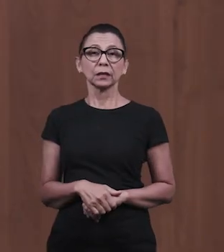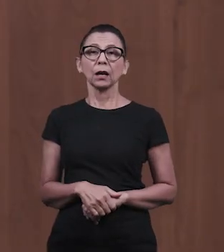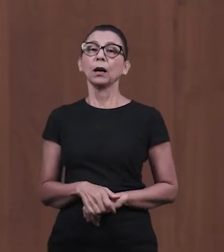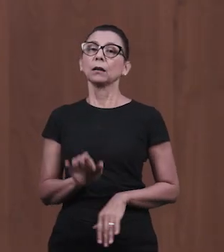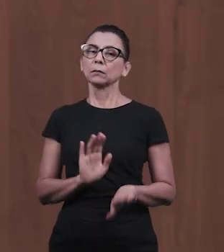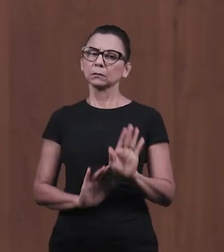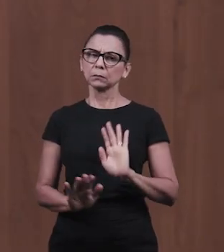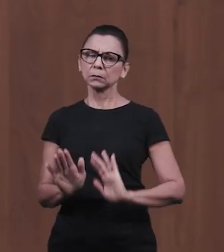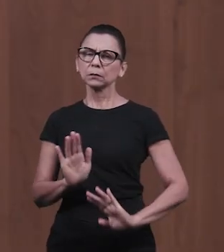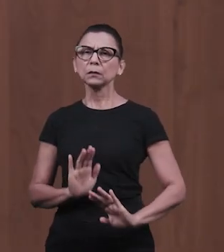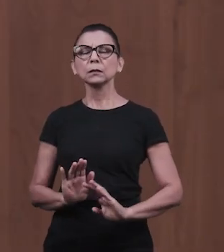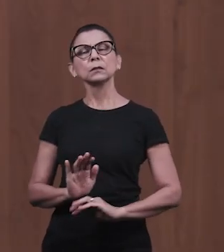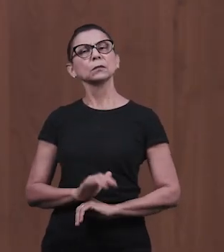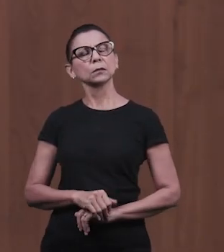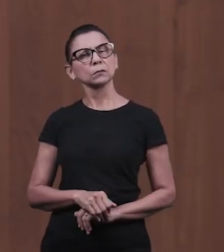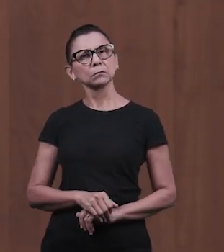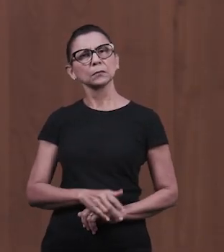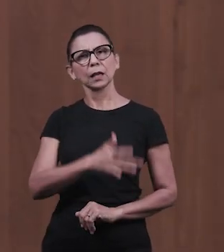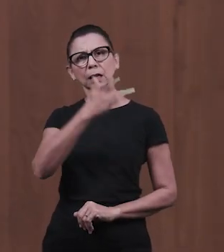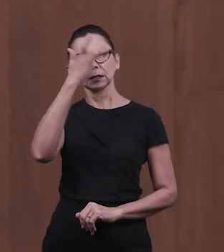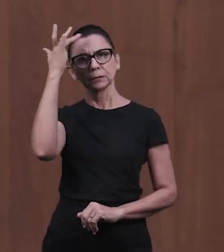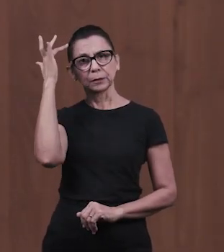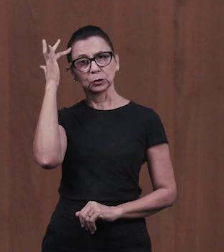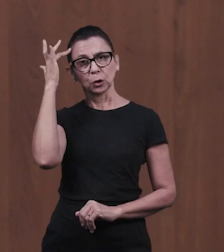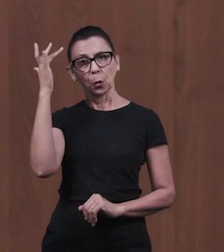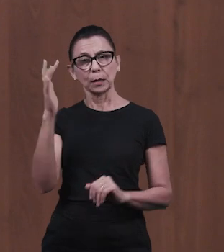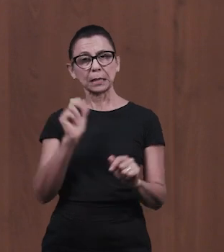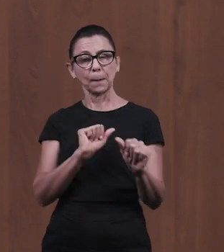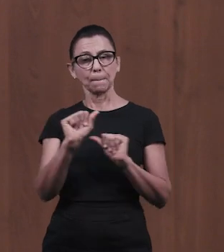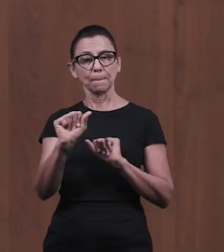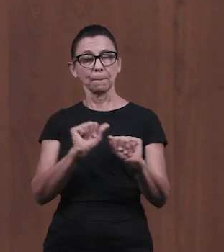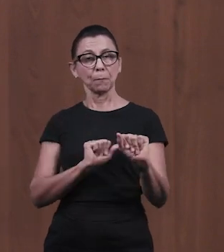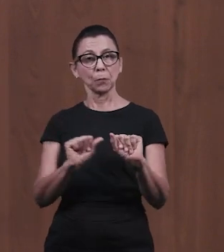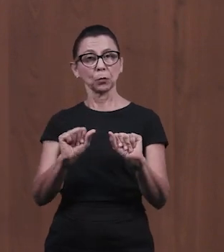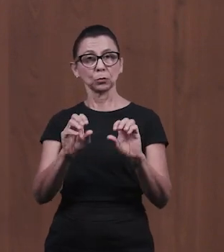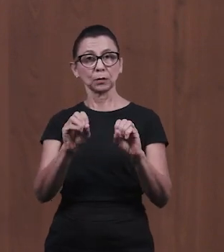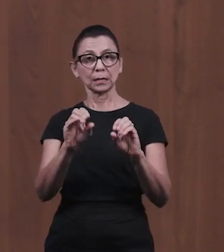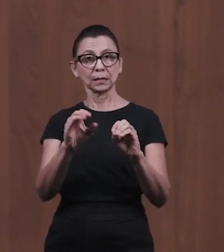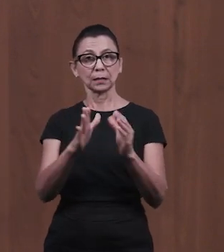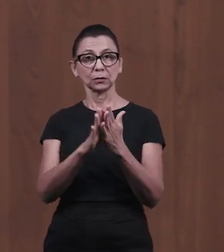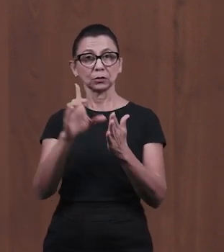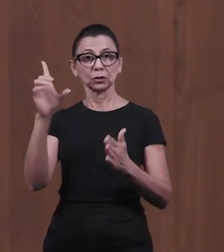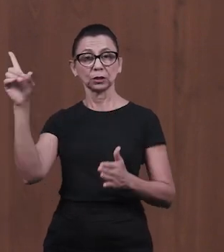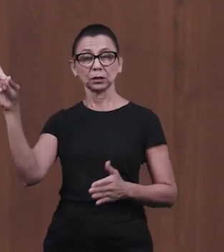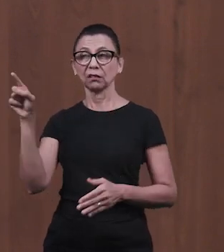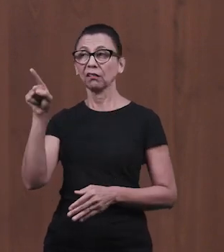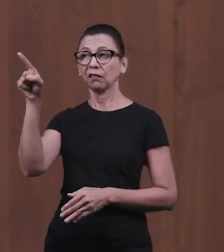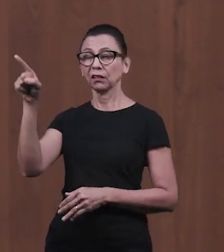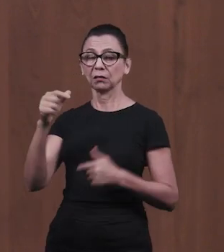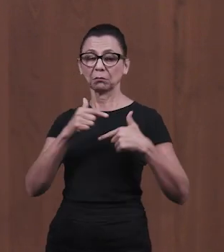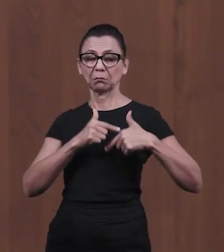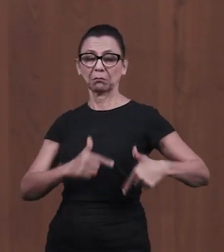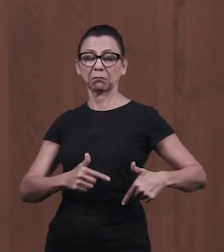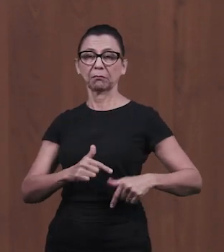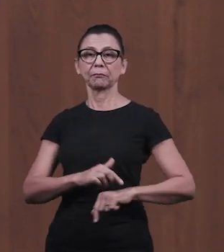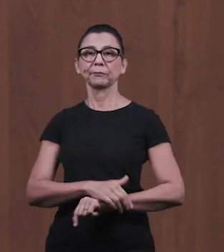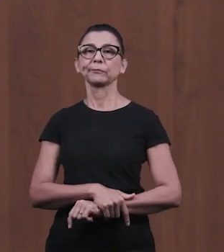Давайте будем осторожны, ибо многие изменяют Слово Божие. Посмотрите, какое сердце, и сердце